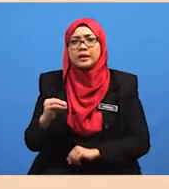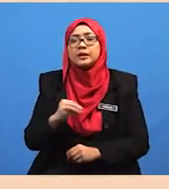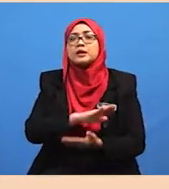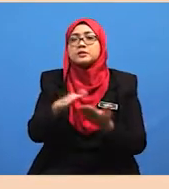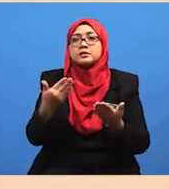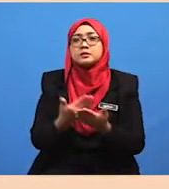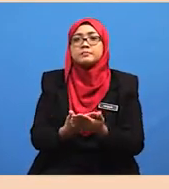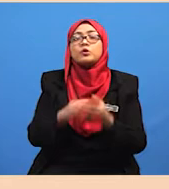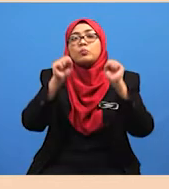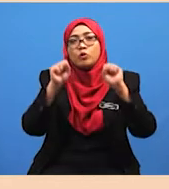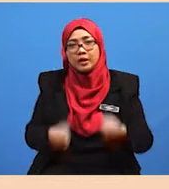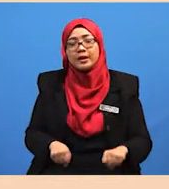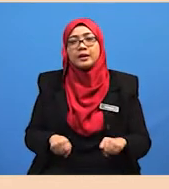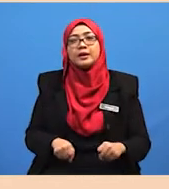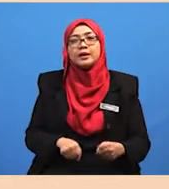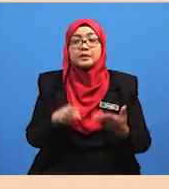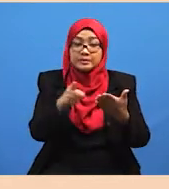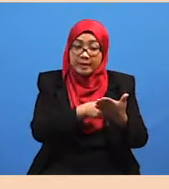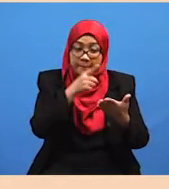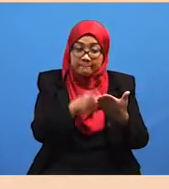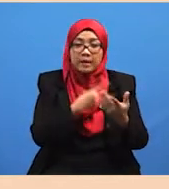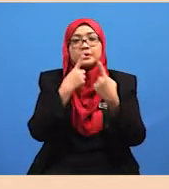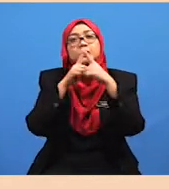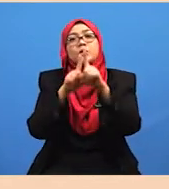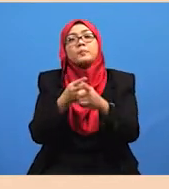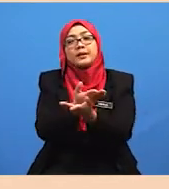saja Plaza boleh menyimak jawaban anda